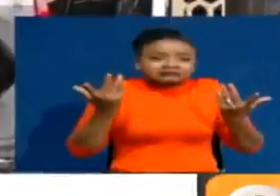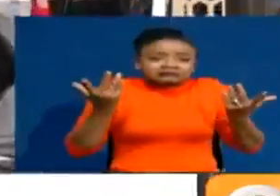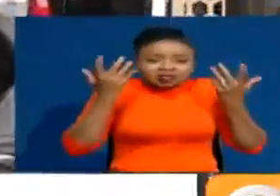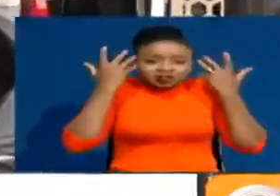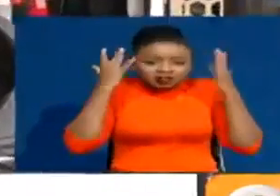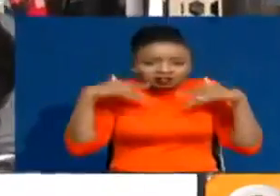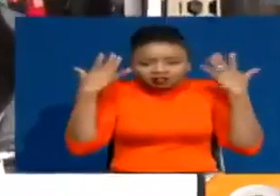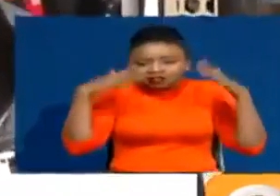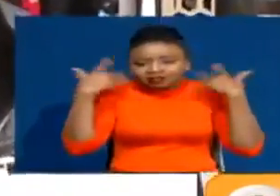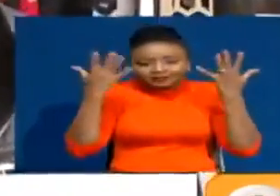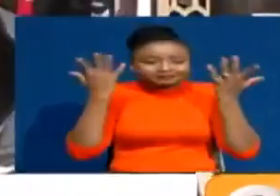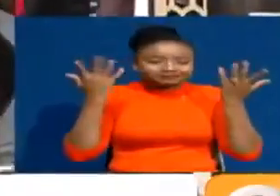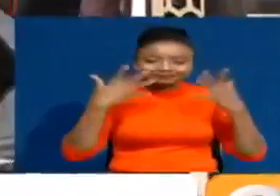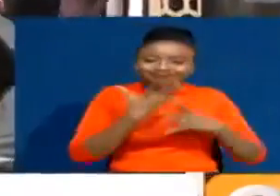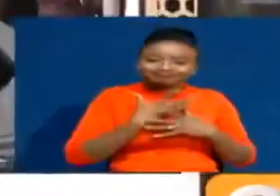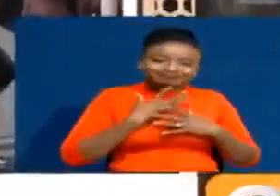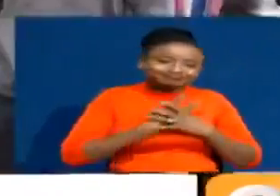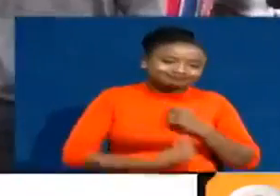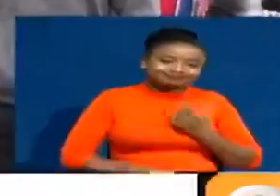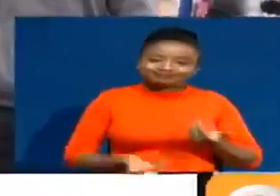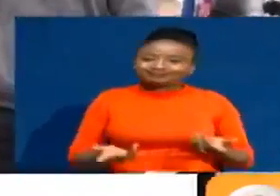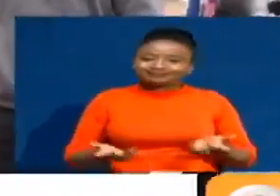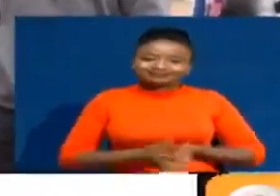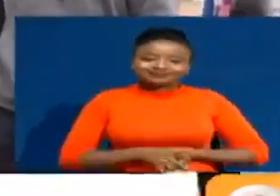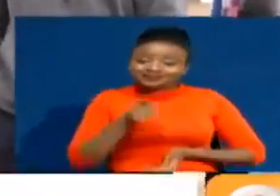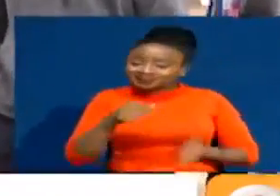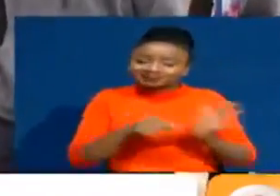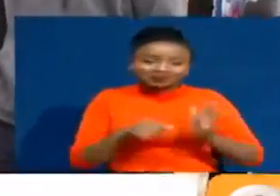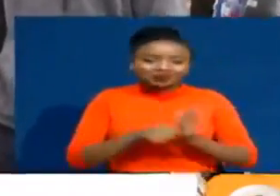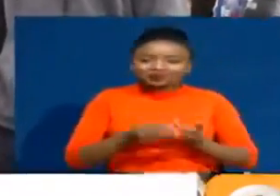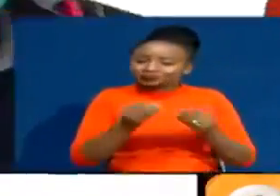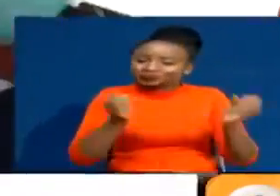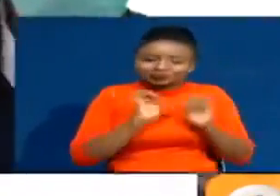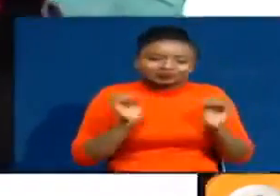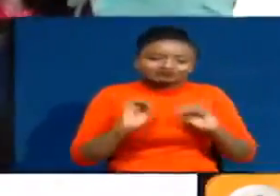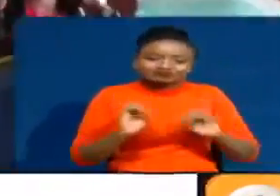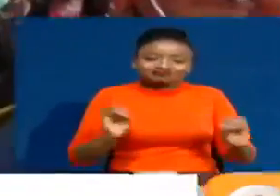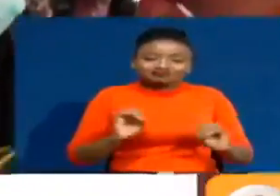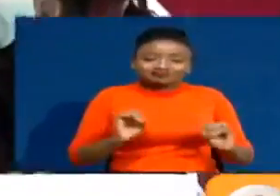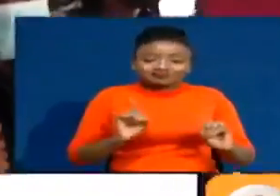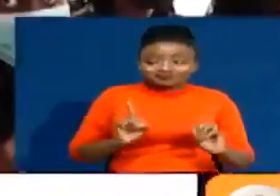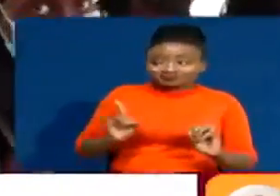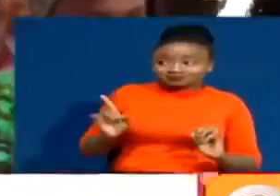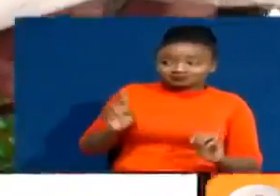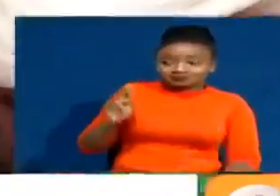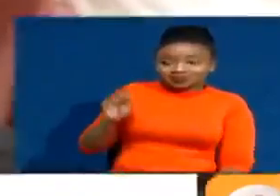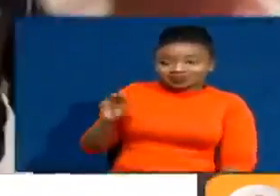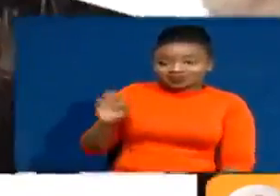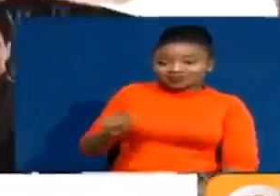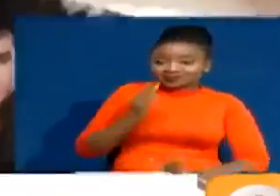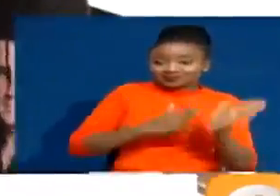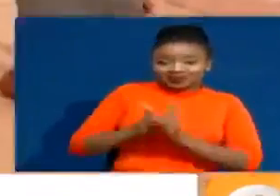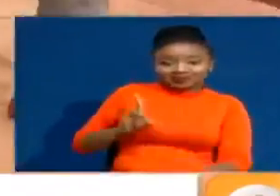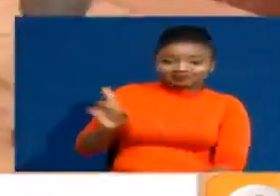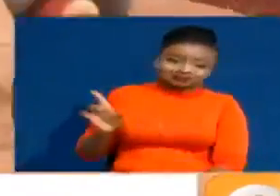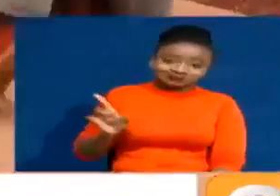We are devastated. This is no problem. This is no solution. Ni zoezi ambalo lilipangwa na halmashauri ya huduma za jiji